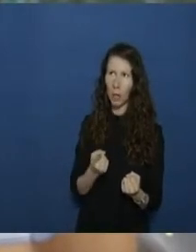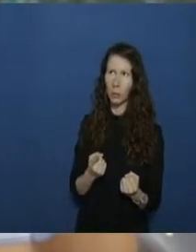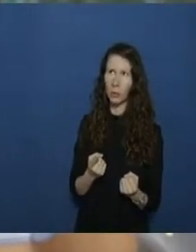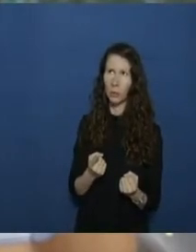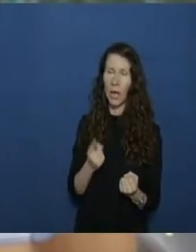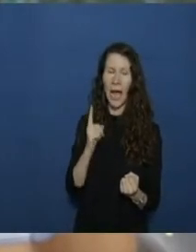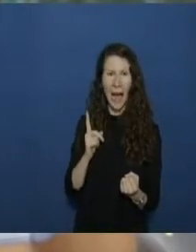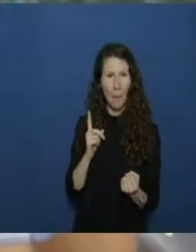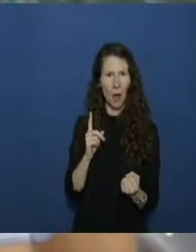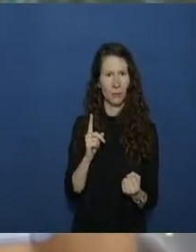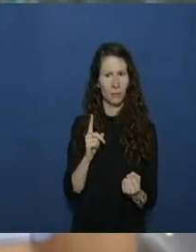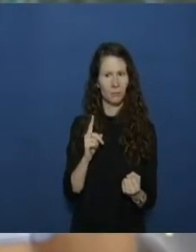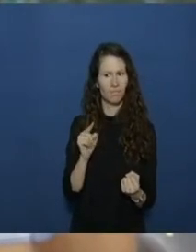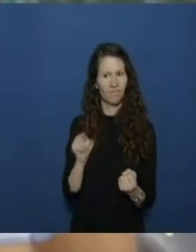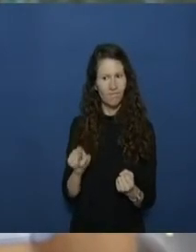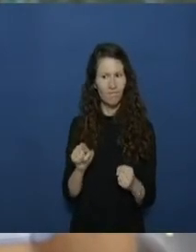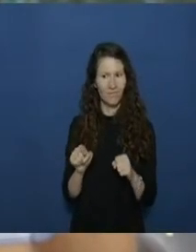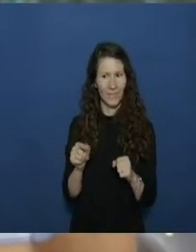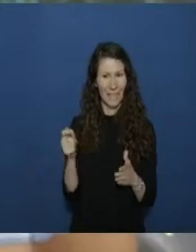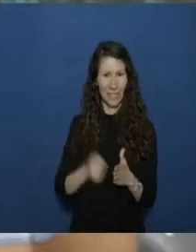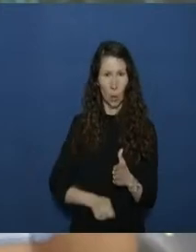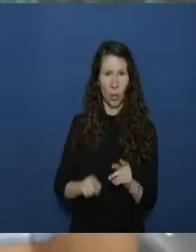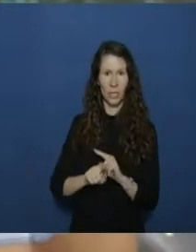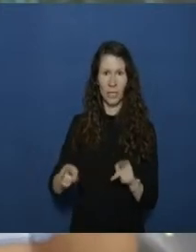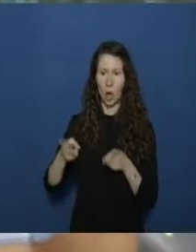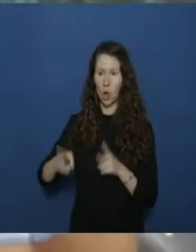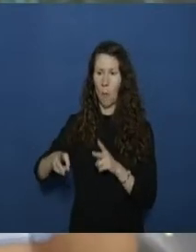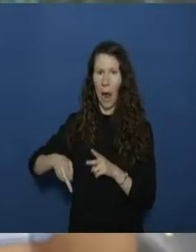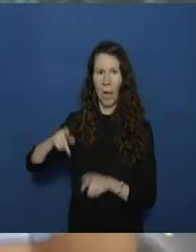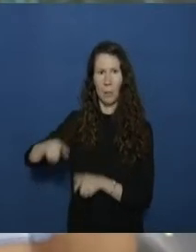die normalen Belarussen durchschlagen?